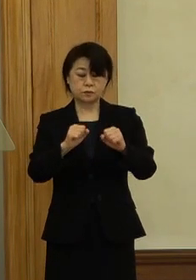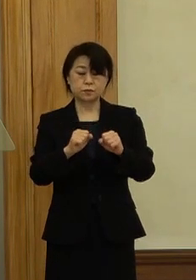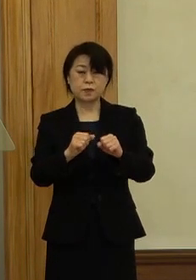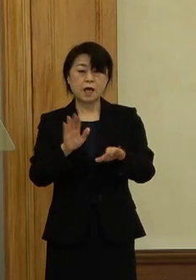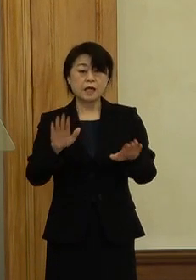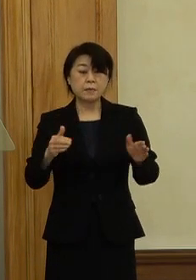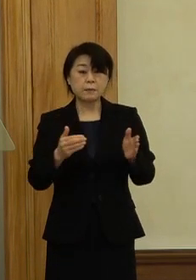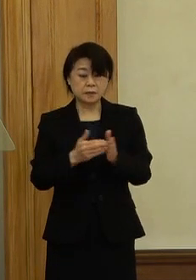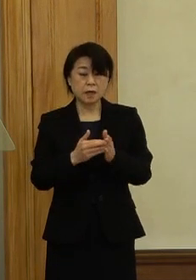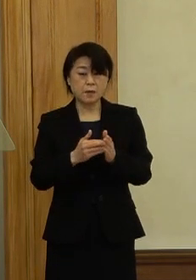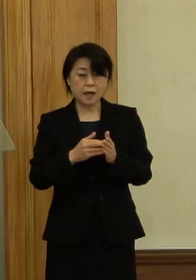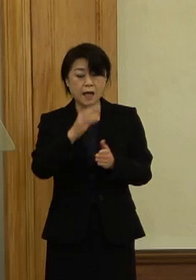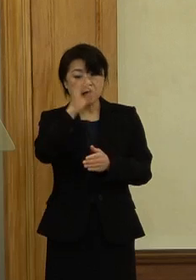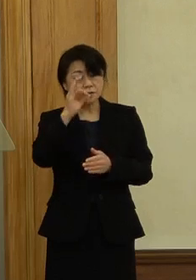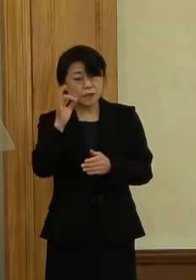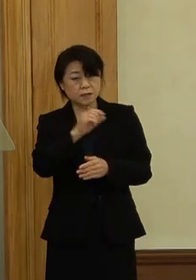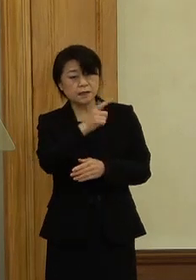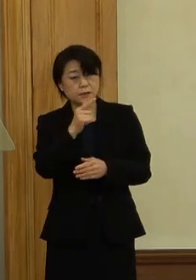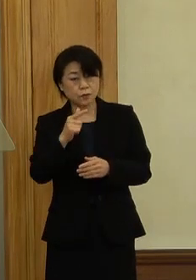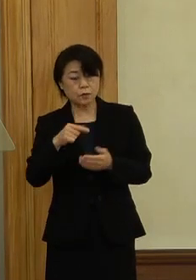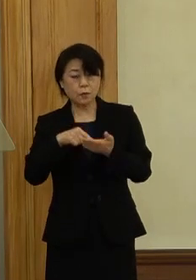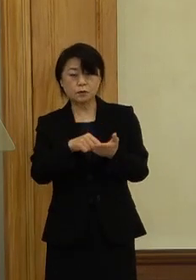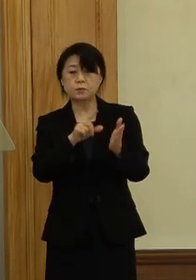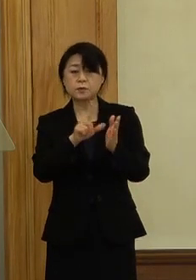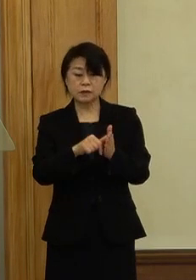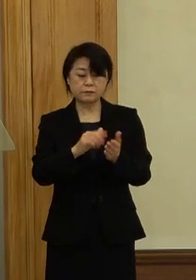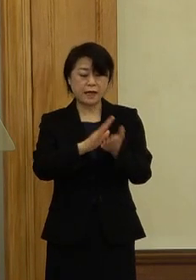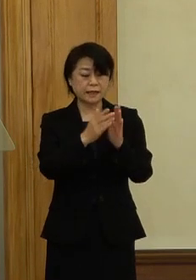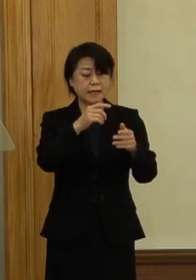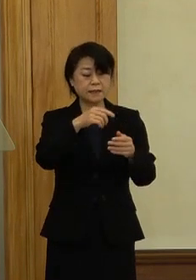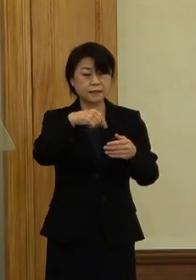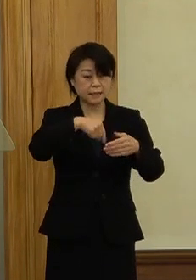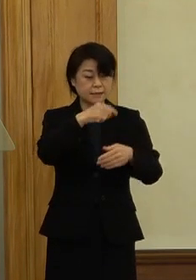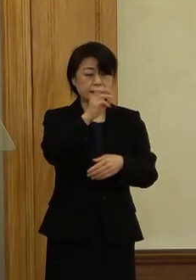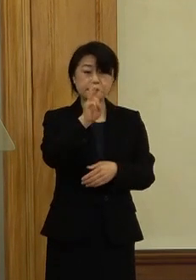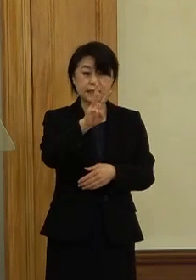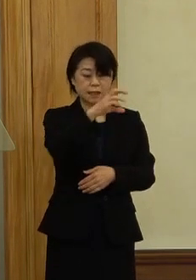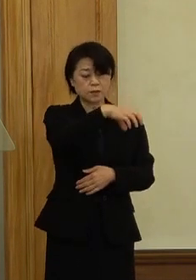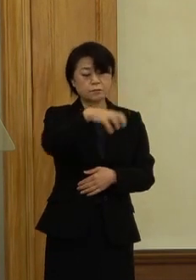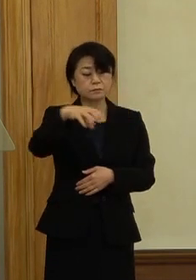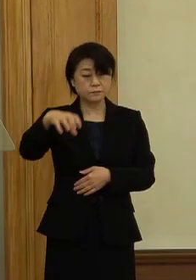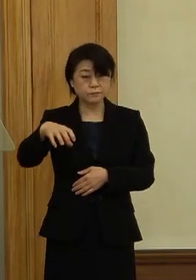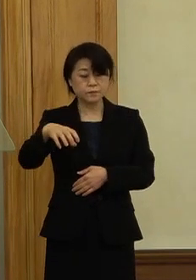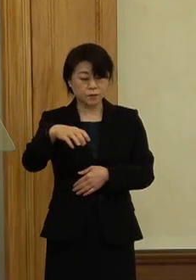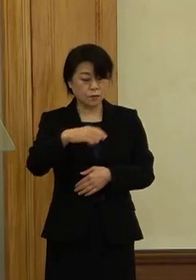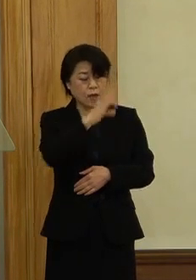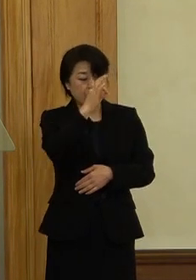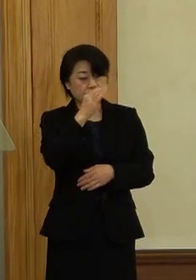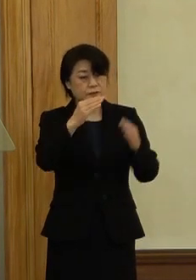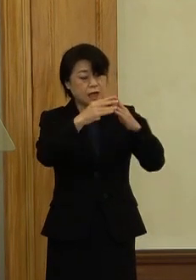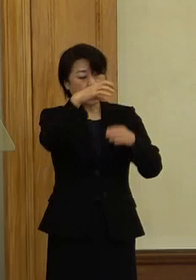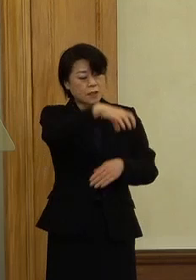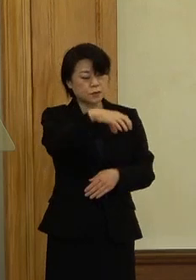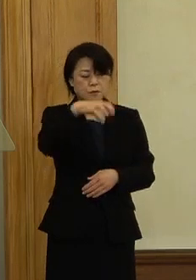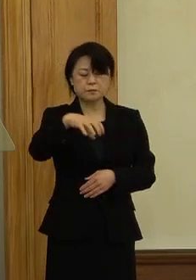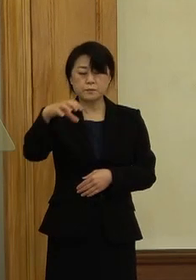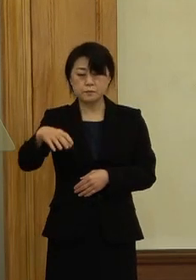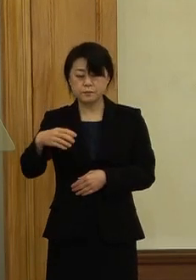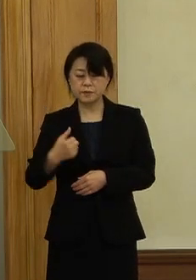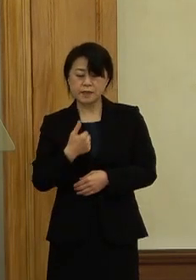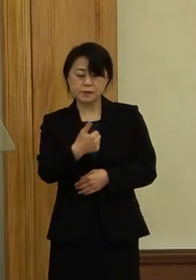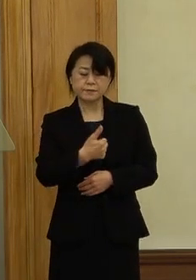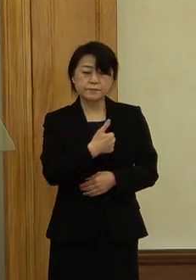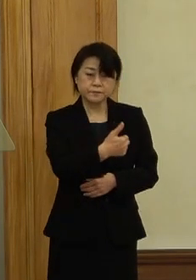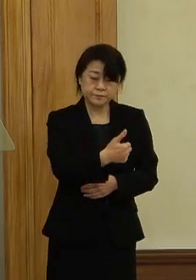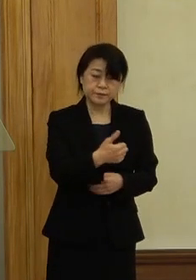覧やお引き合わせの申し込みを行うには、県内に3カ所設置しておりますアドアの閲覧会場まで来ていただ